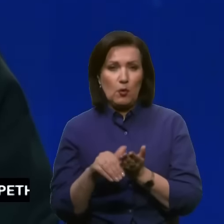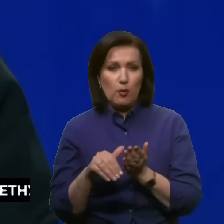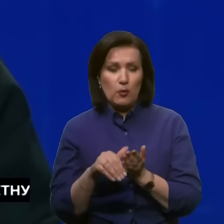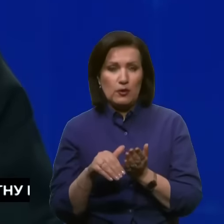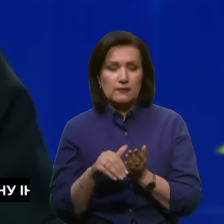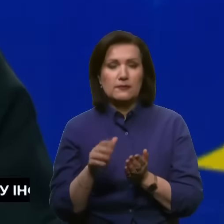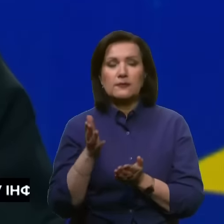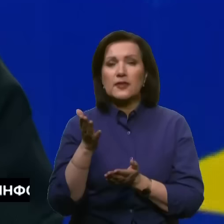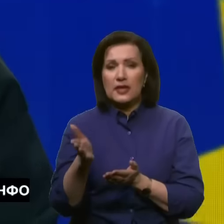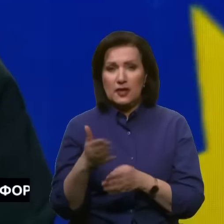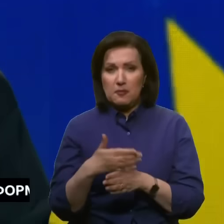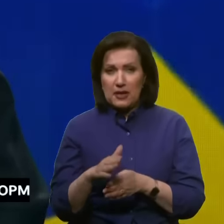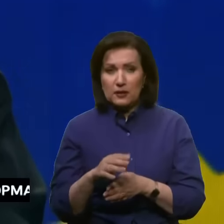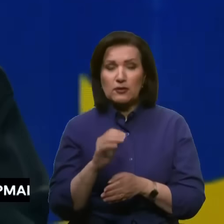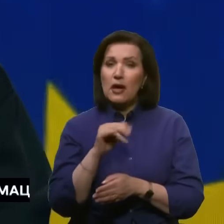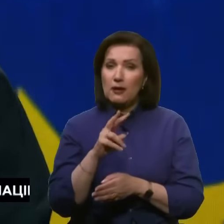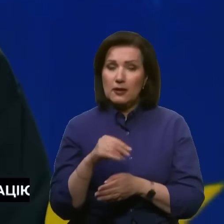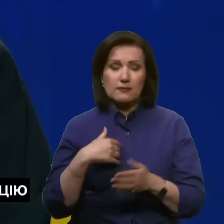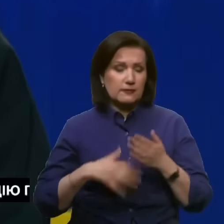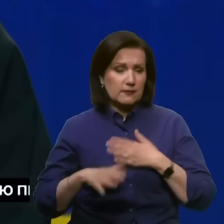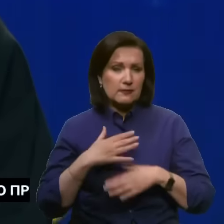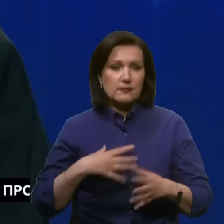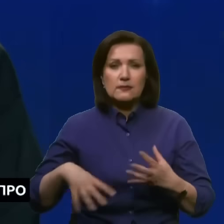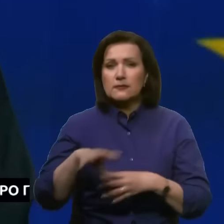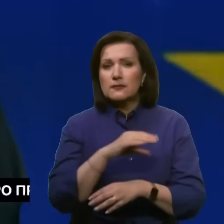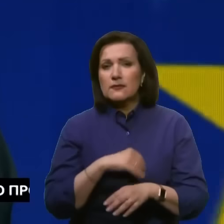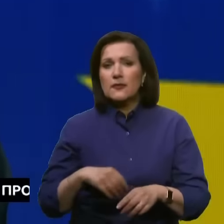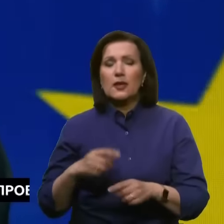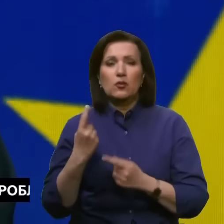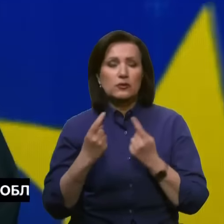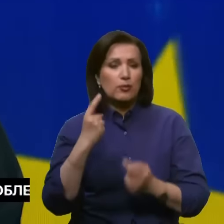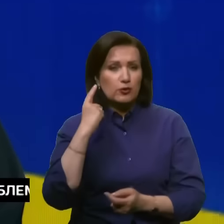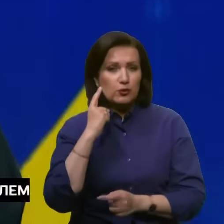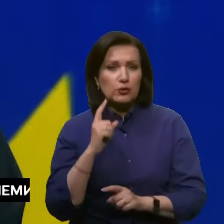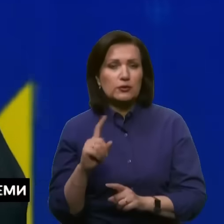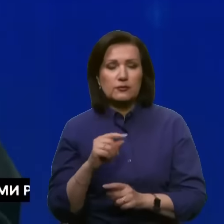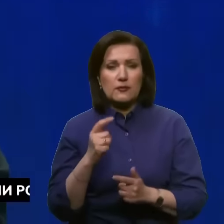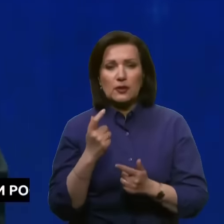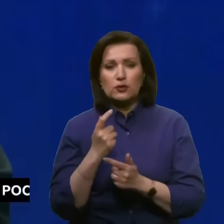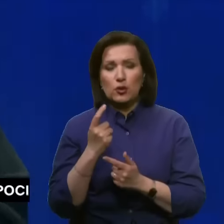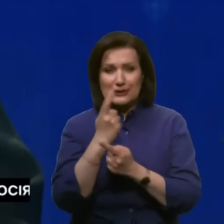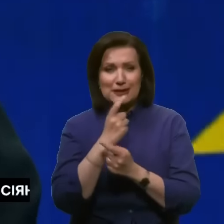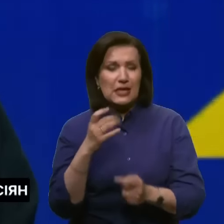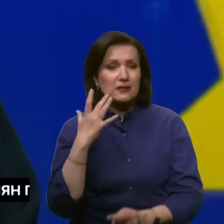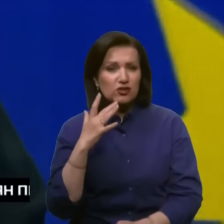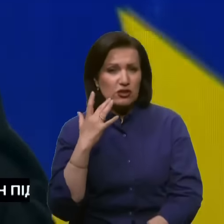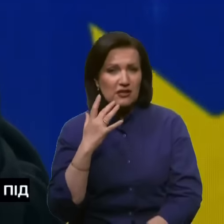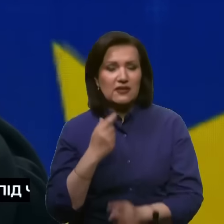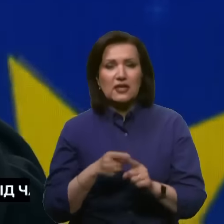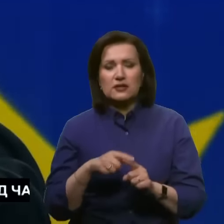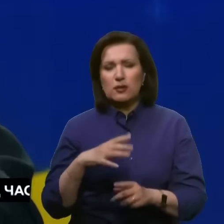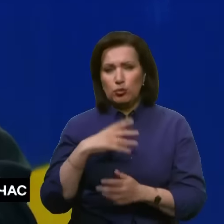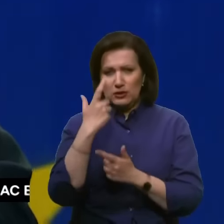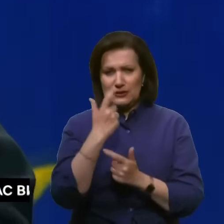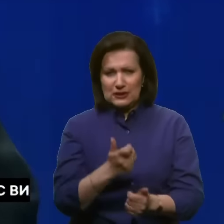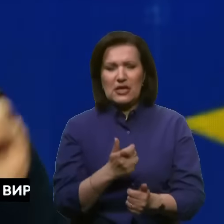допомоги, їх пакету. Але я радий, що ми всі один одного почули, і що сигнал зі Сполучених Штатів Америки – це буде